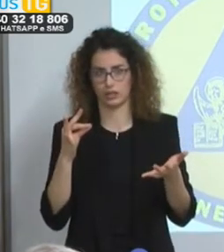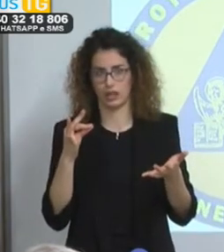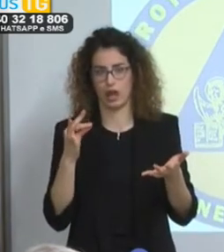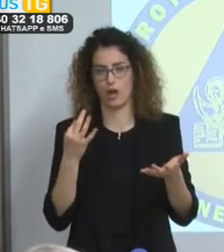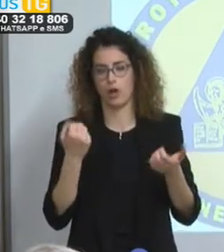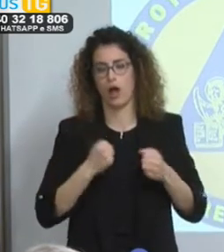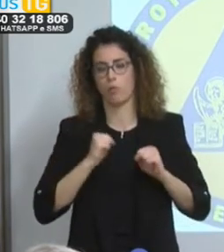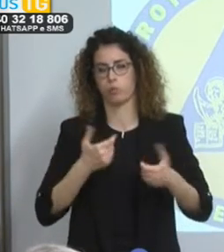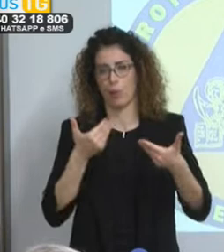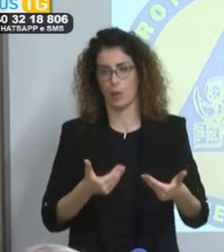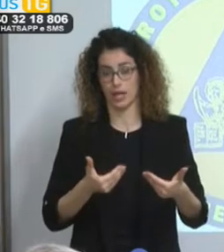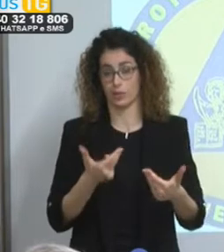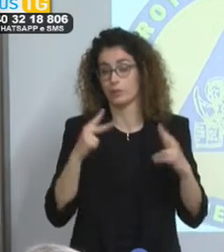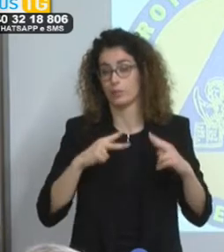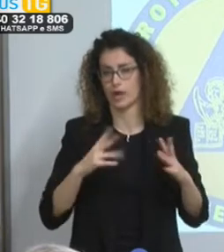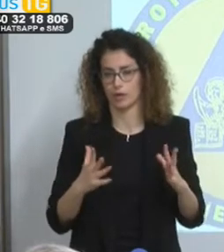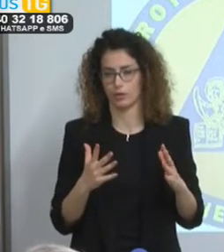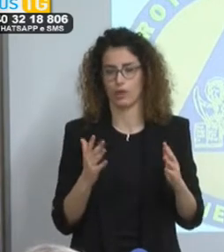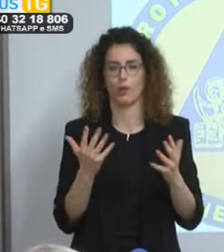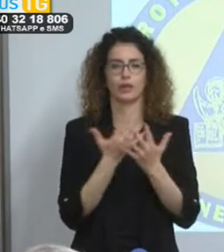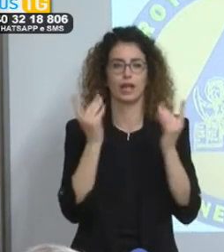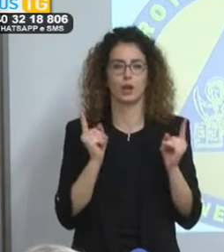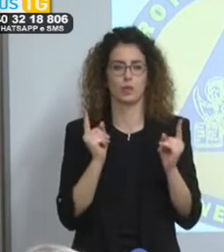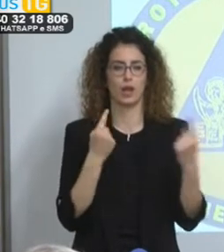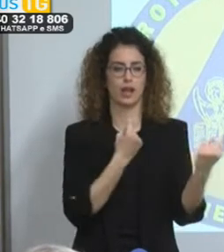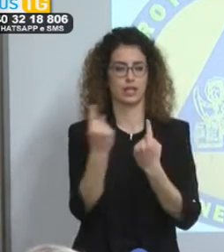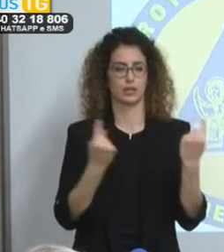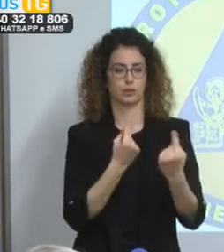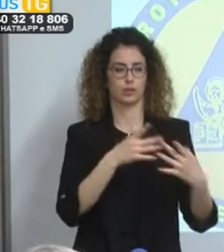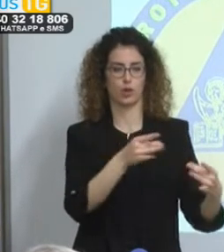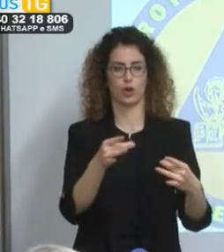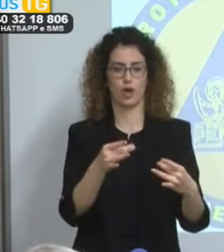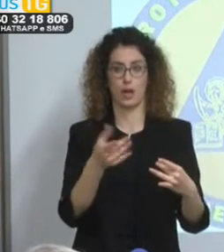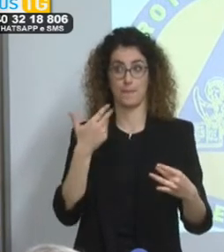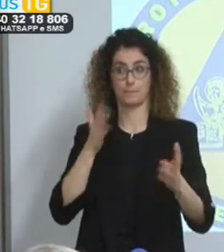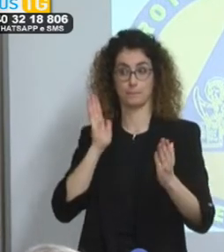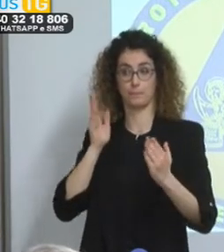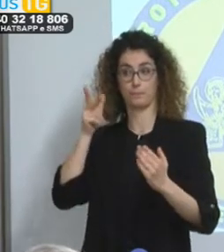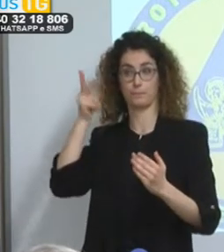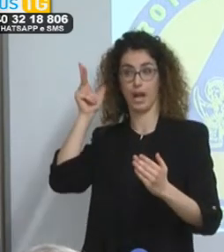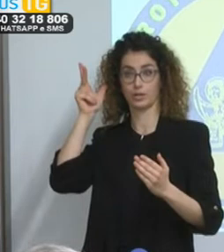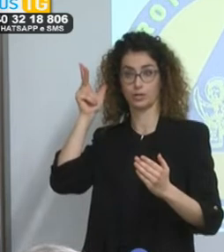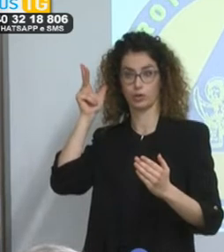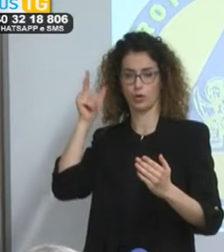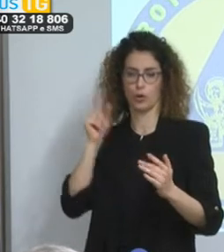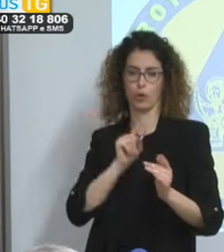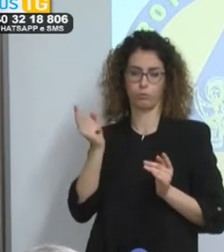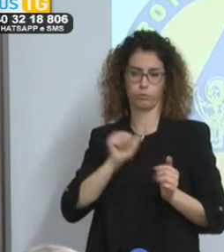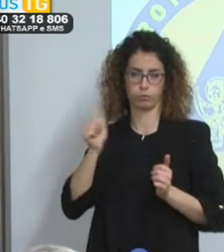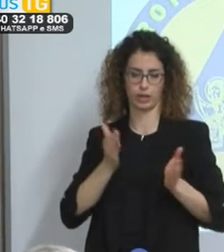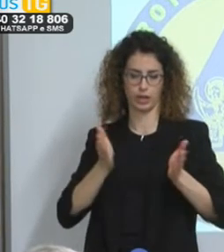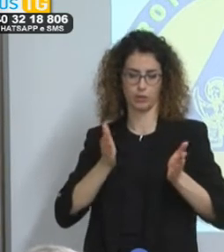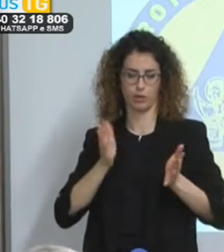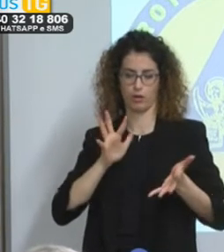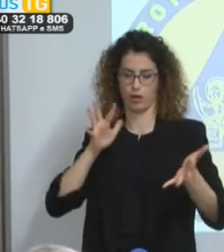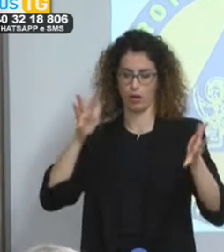innegabile che il contesto epidemiologico è mutato rispetto a marzo, sto parlando sempre della prima fase,